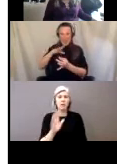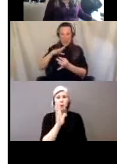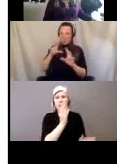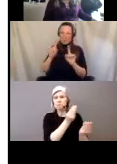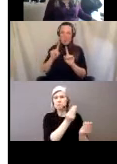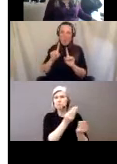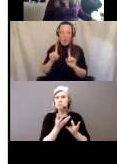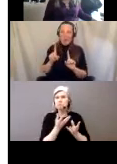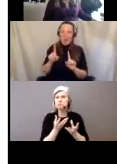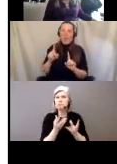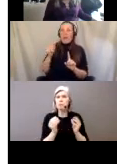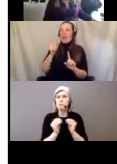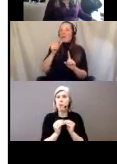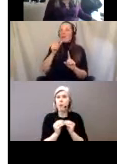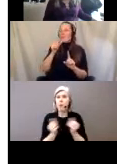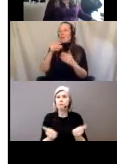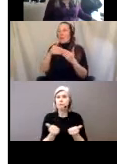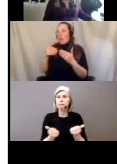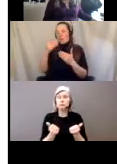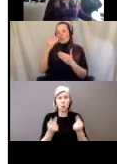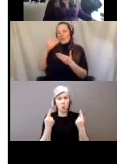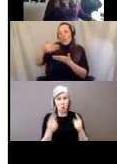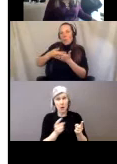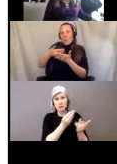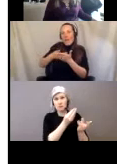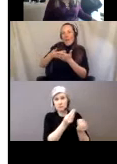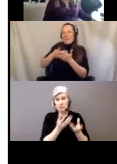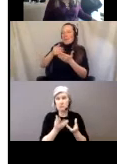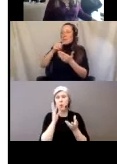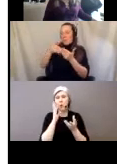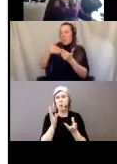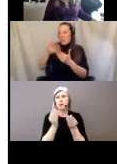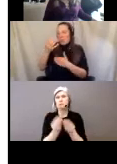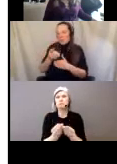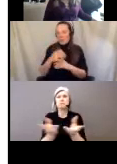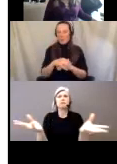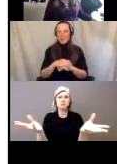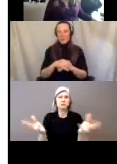Je sais que nous aurons davantage d'informations, mais nous ne savons pas quand. Ça s'en vient sous peu.